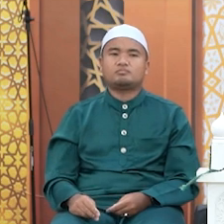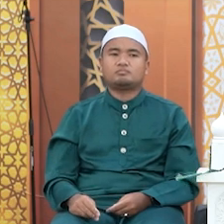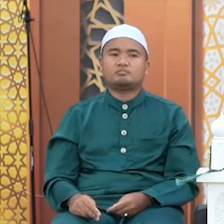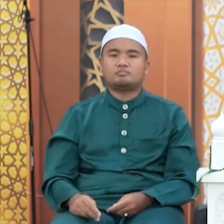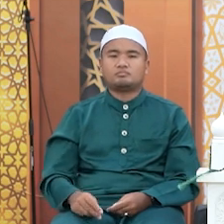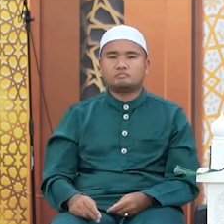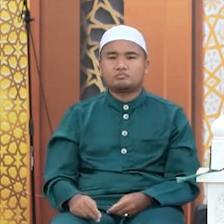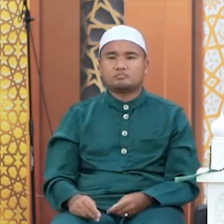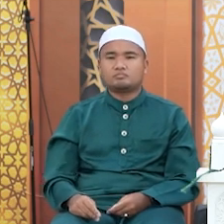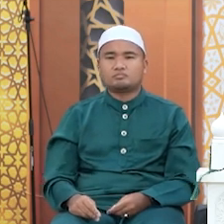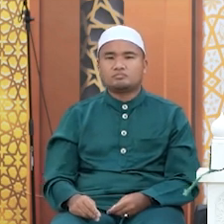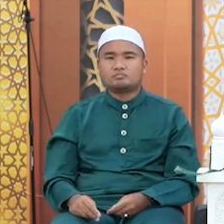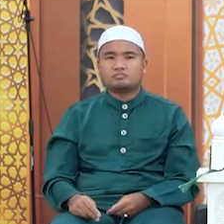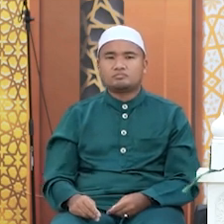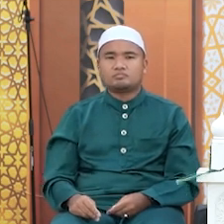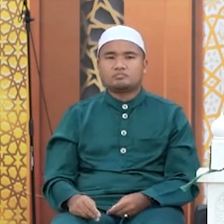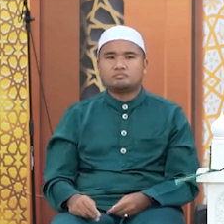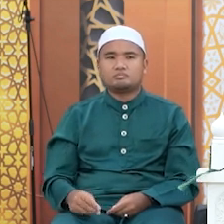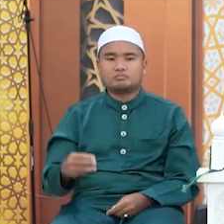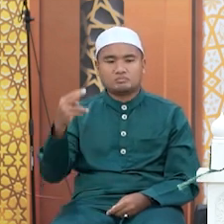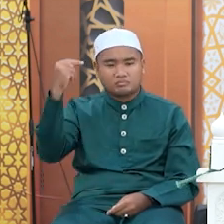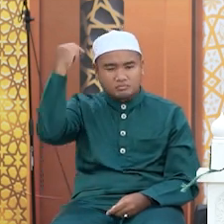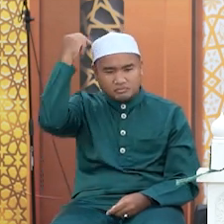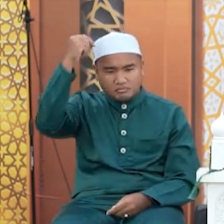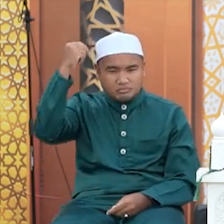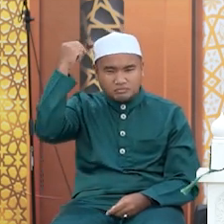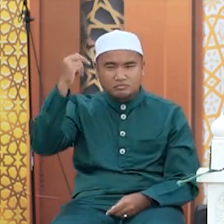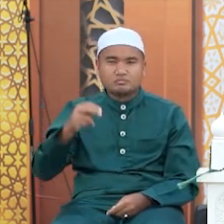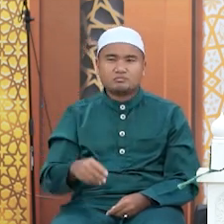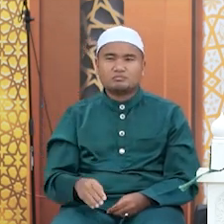Ketika itulah Nabi berpaling kepada khalayak penduduk Quraisy Mekah.